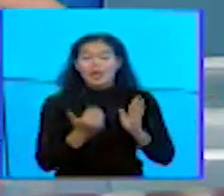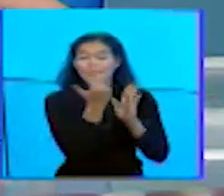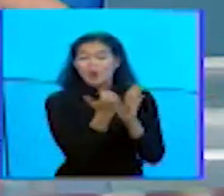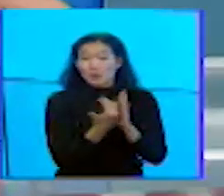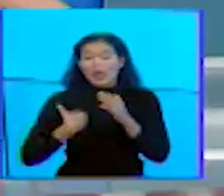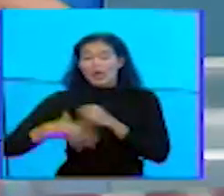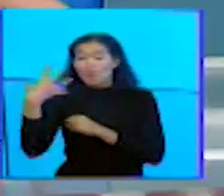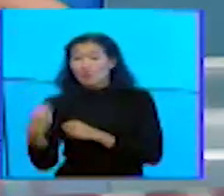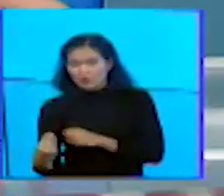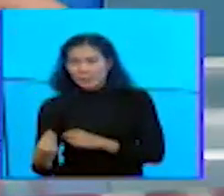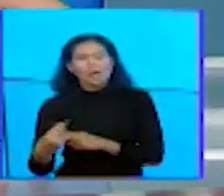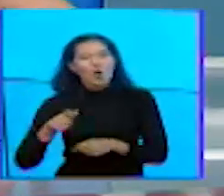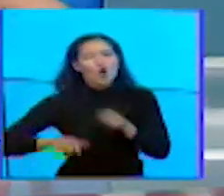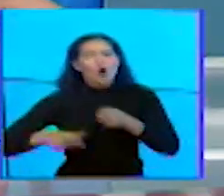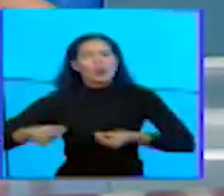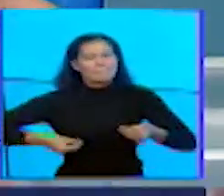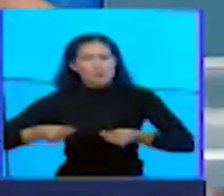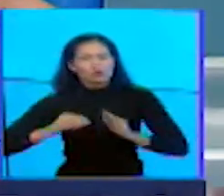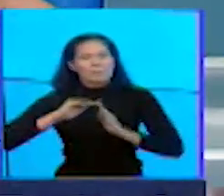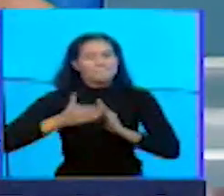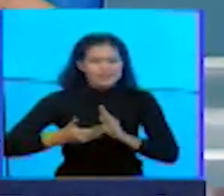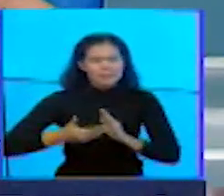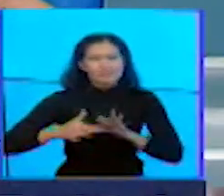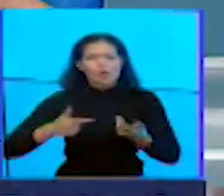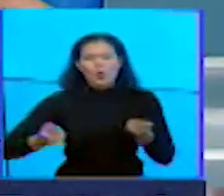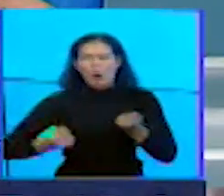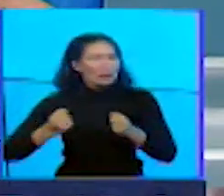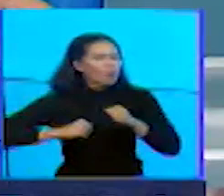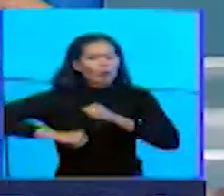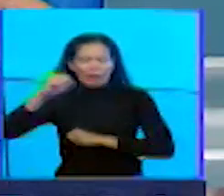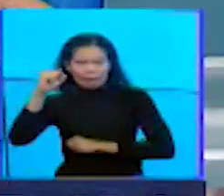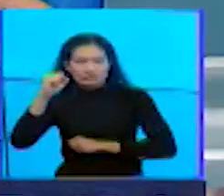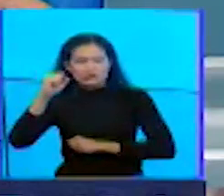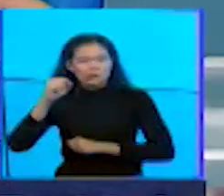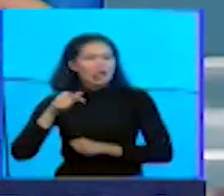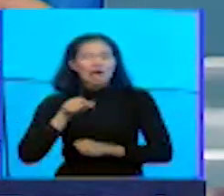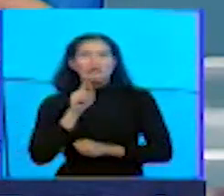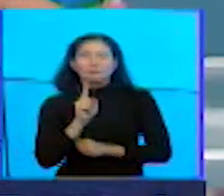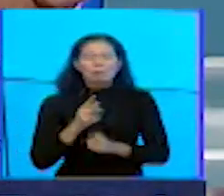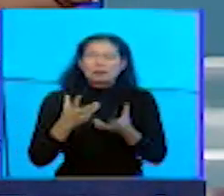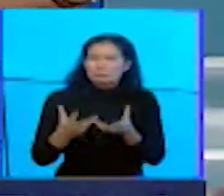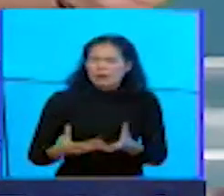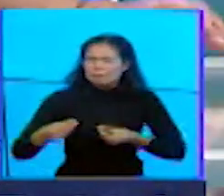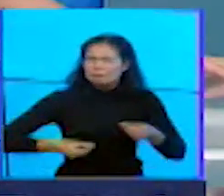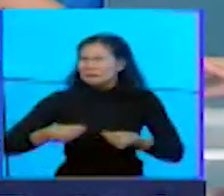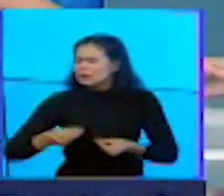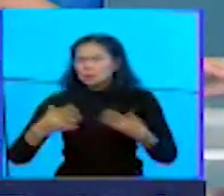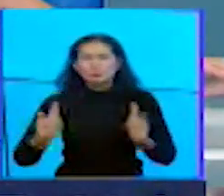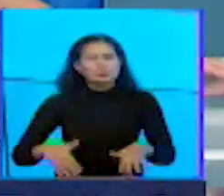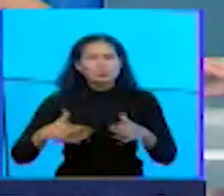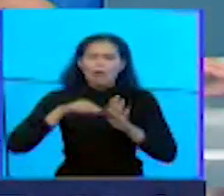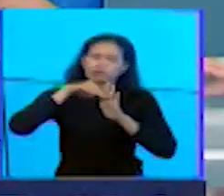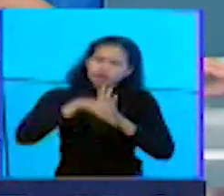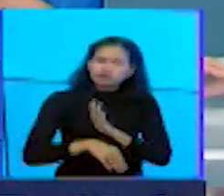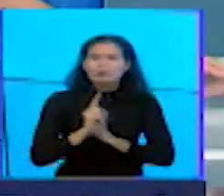Pemirsa, kebijakan larangan mudik diprotes pengusaha angkutan bus dan pengemudi. Pengusaha dan awak bus keberatan karena bisnis mereka selama ini terpukul akibat